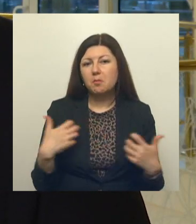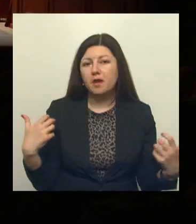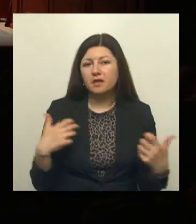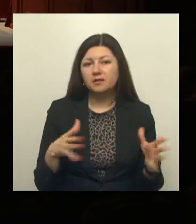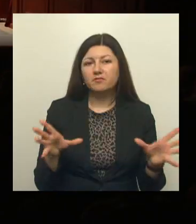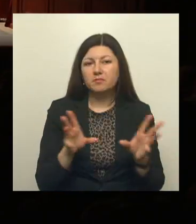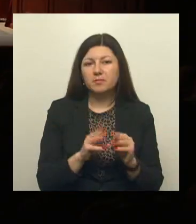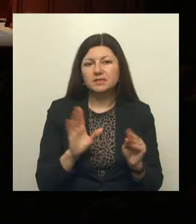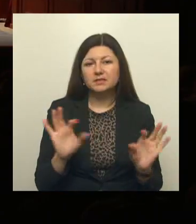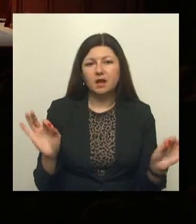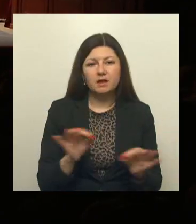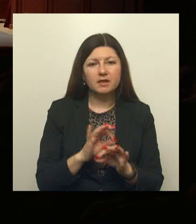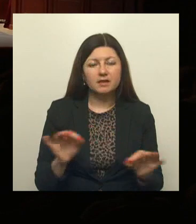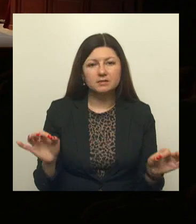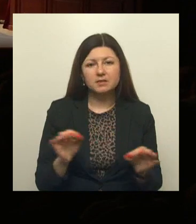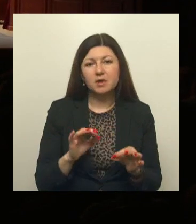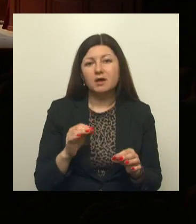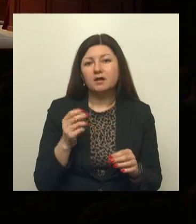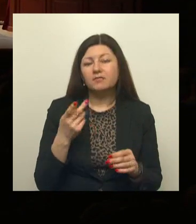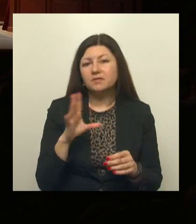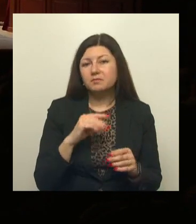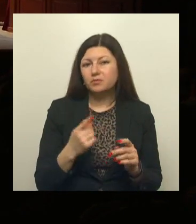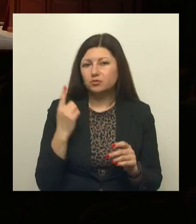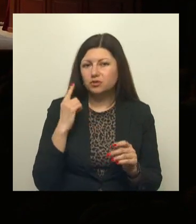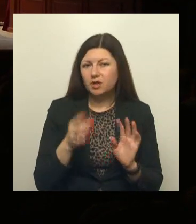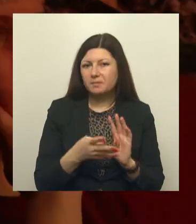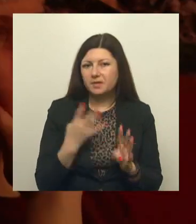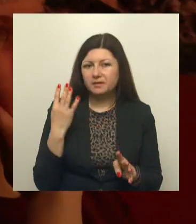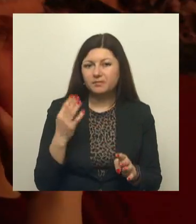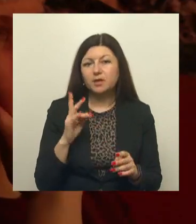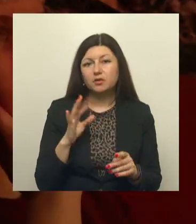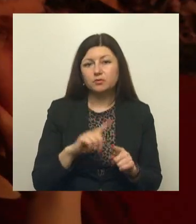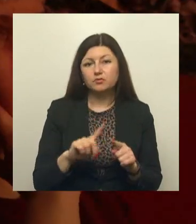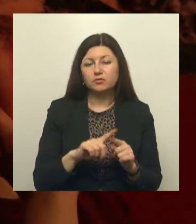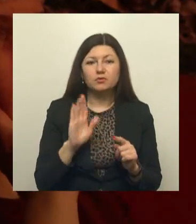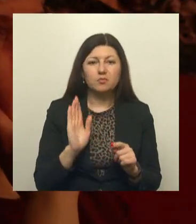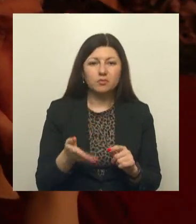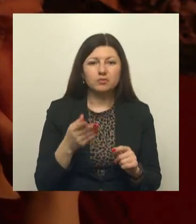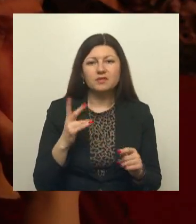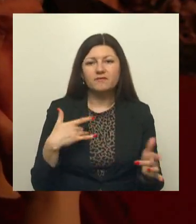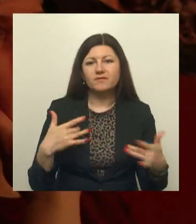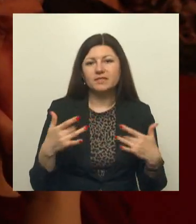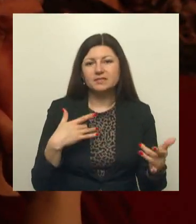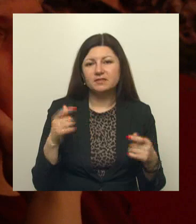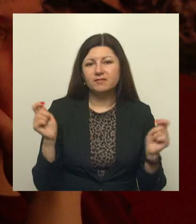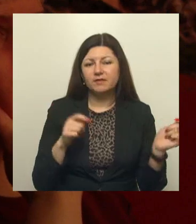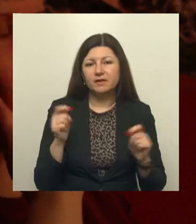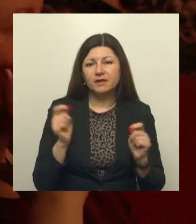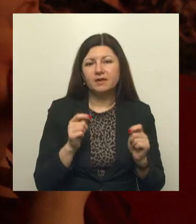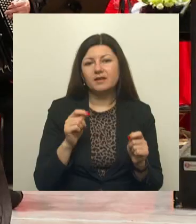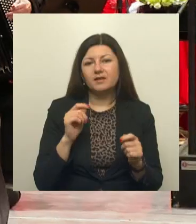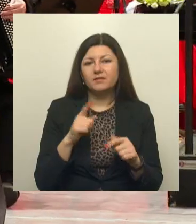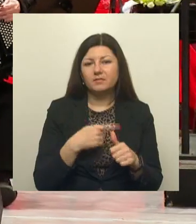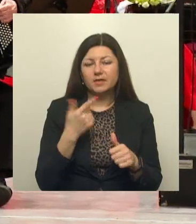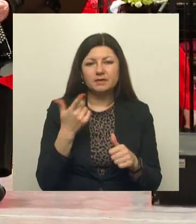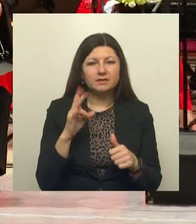оркестром. Премьеры гости услышали первыми, а уже совсем скоро они прозвучат на фестивале современной музыки в стенах Российской академии имени